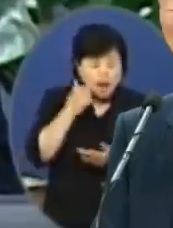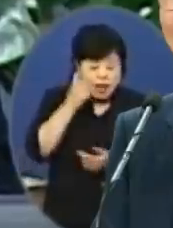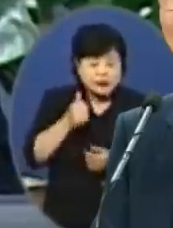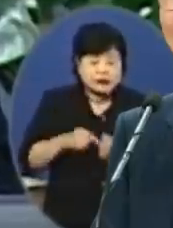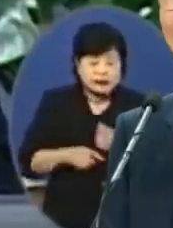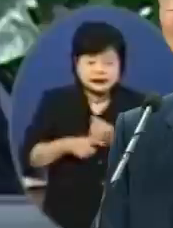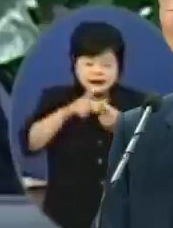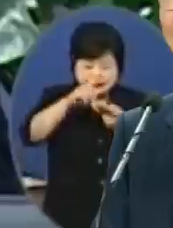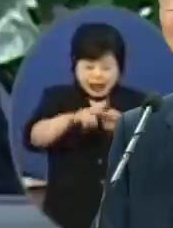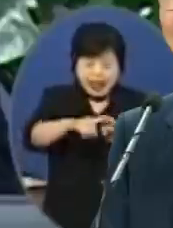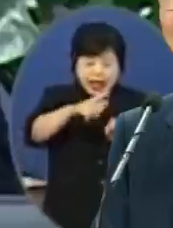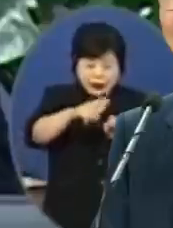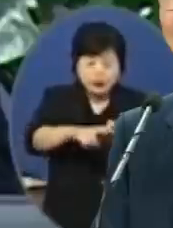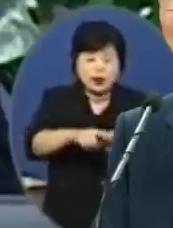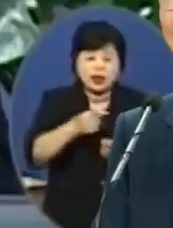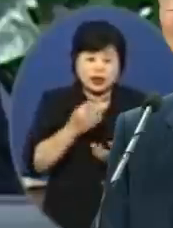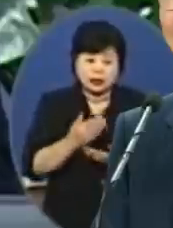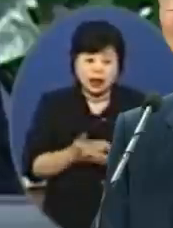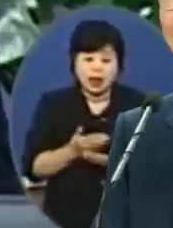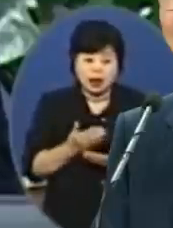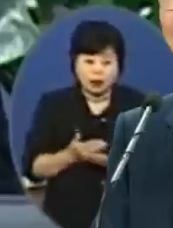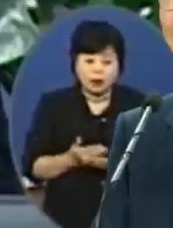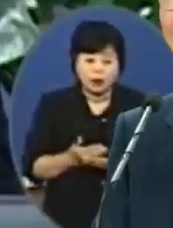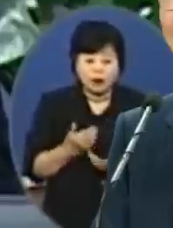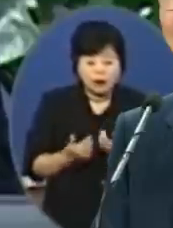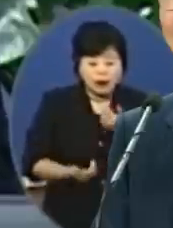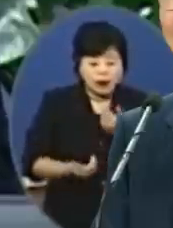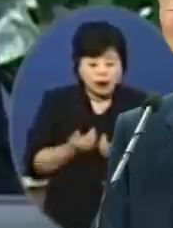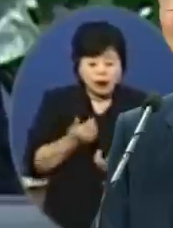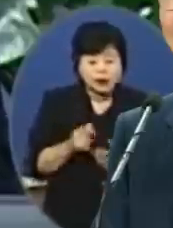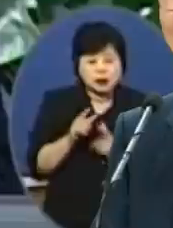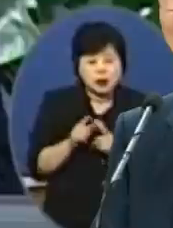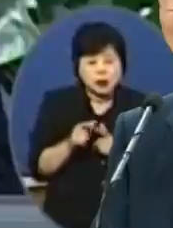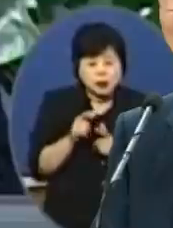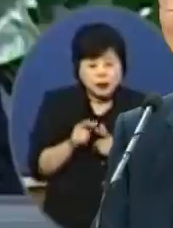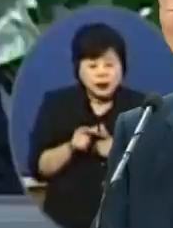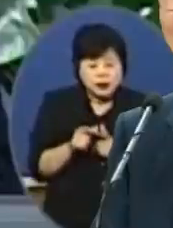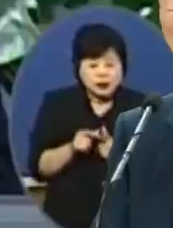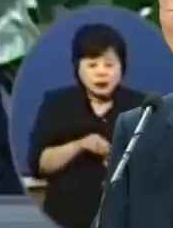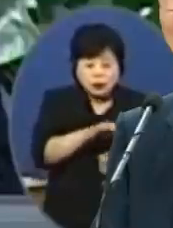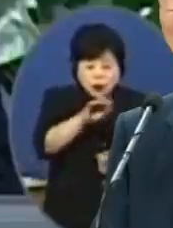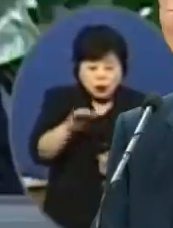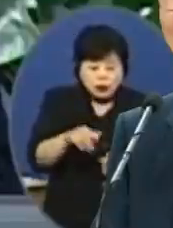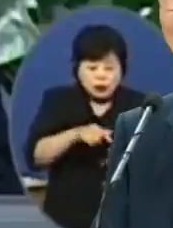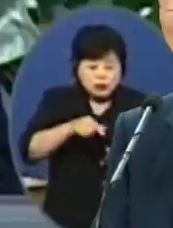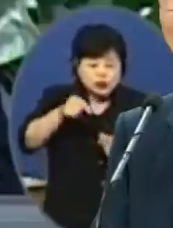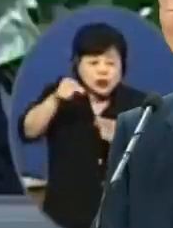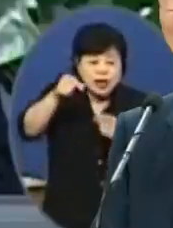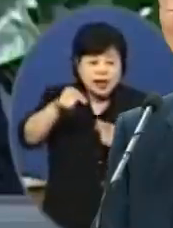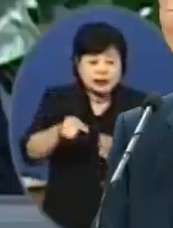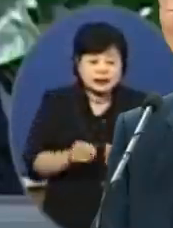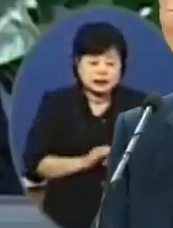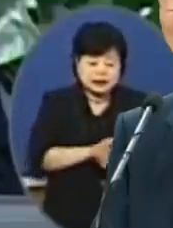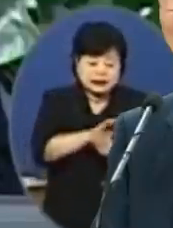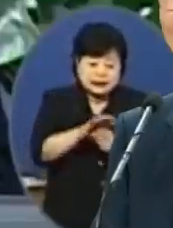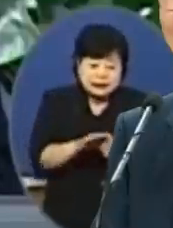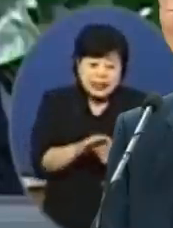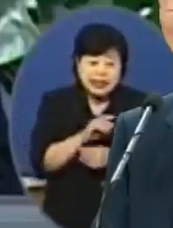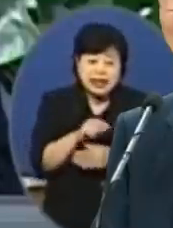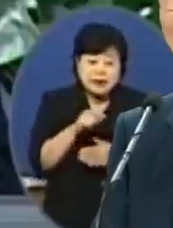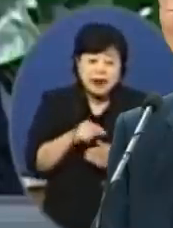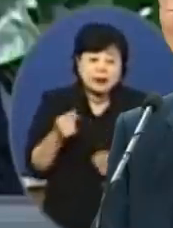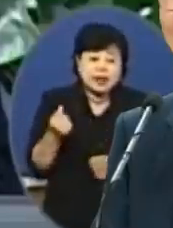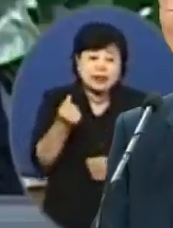뜻대로 하시옵소서. 굉장히 갈등을 하고 고민을 했으나 우리를 구원하는 사랑의